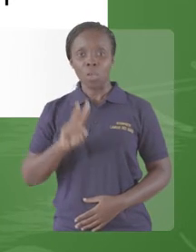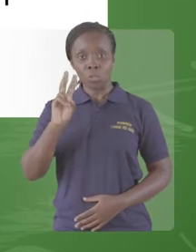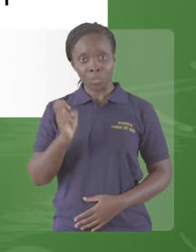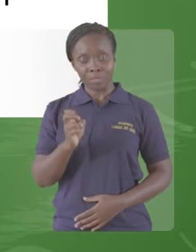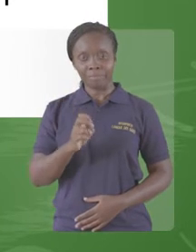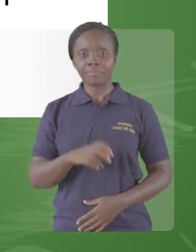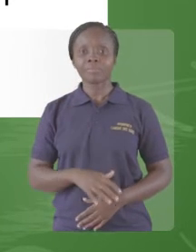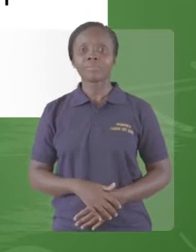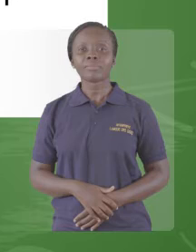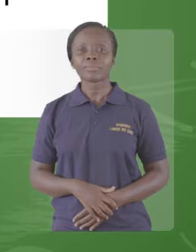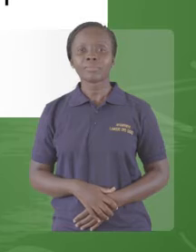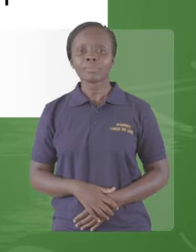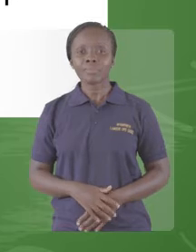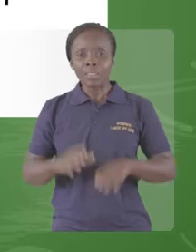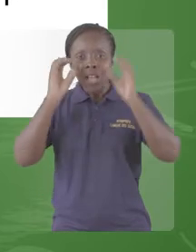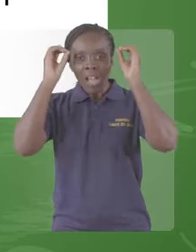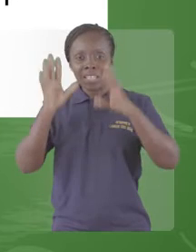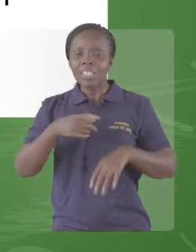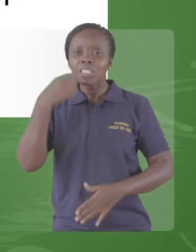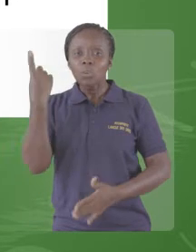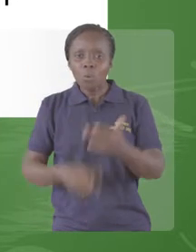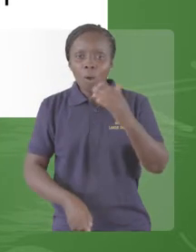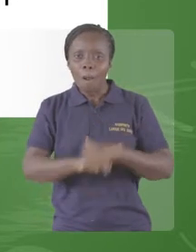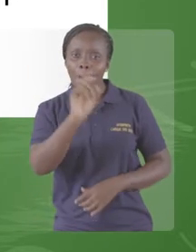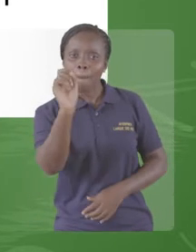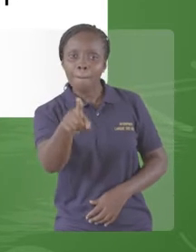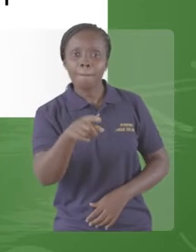Qu'est-ce que le maître affirme?